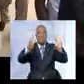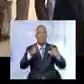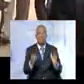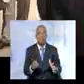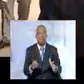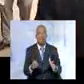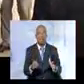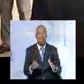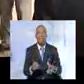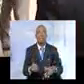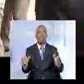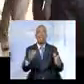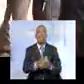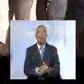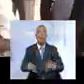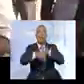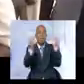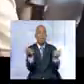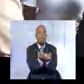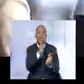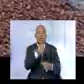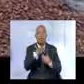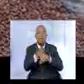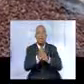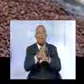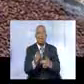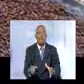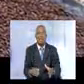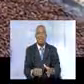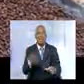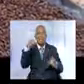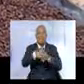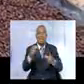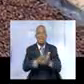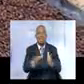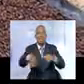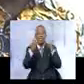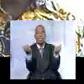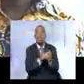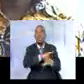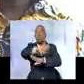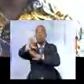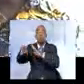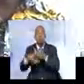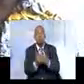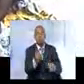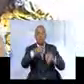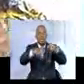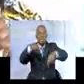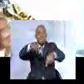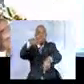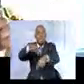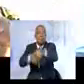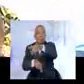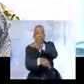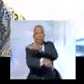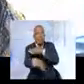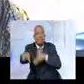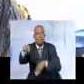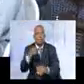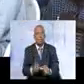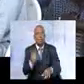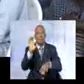tous les producteurs de ce département en ses sous-préfectures, villages et campements. Un bureau composé de 9 membres, dont un